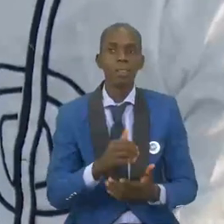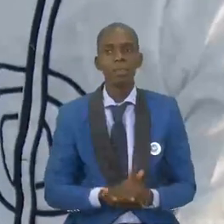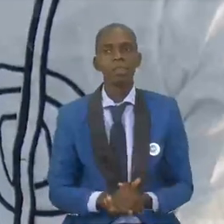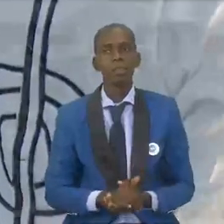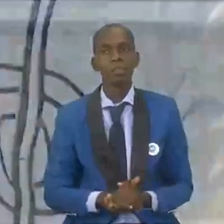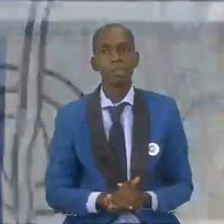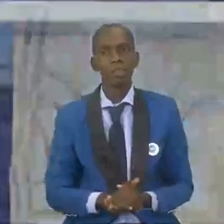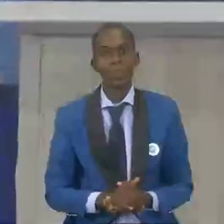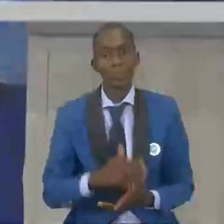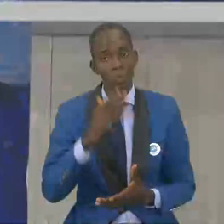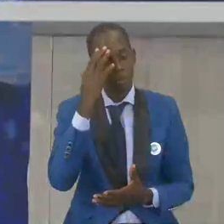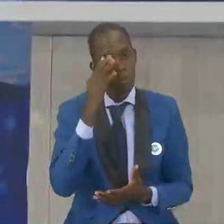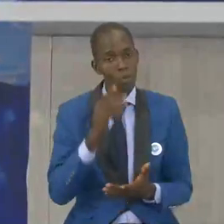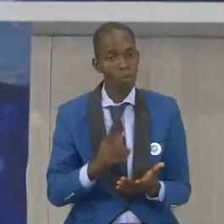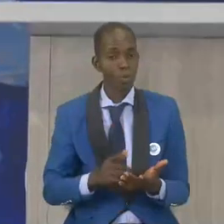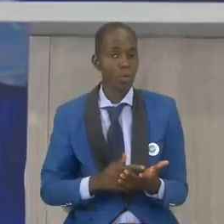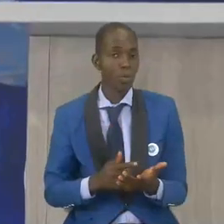Tu n'as pas dit amen.